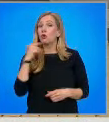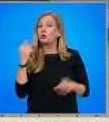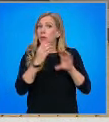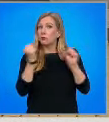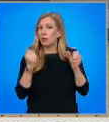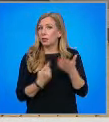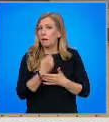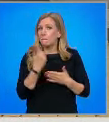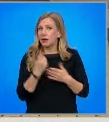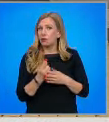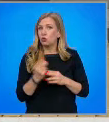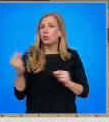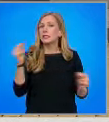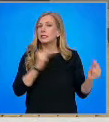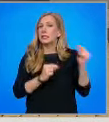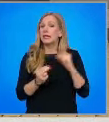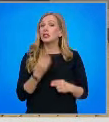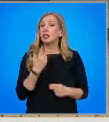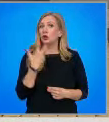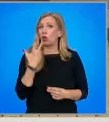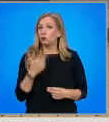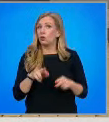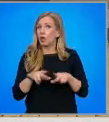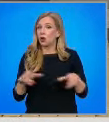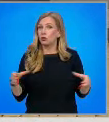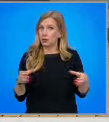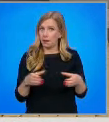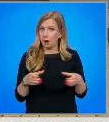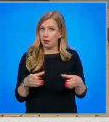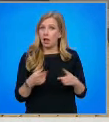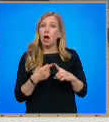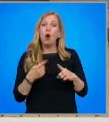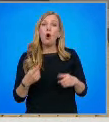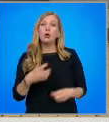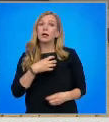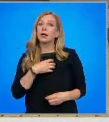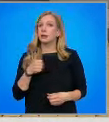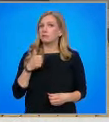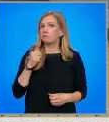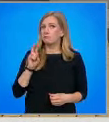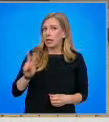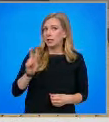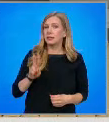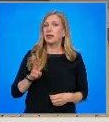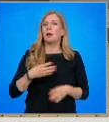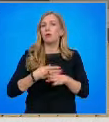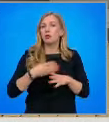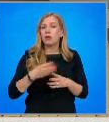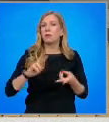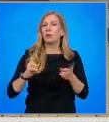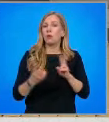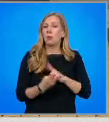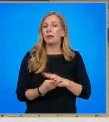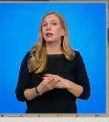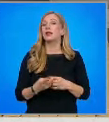първото заседание на 48-то Народно събрание. От ГЕРБ СДС продължаваме промяната, от